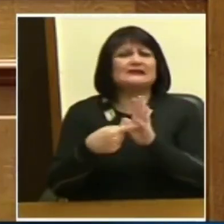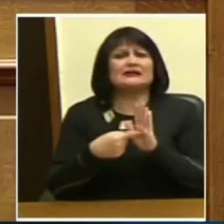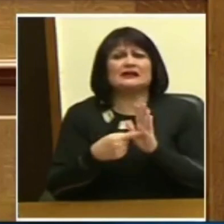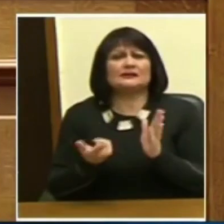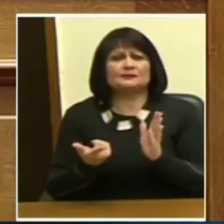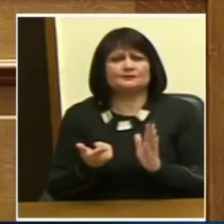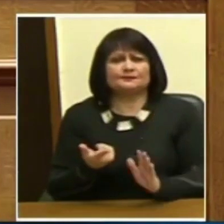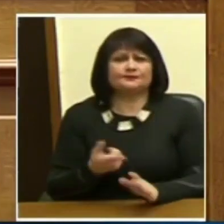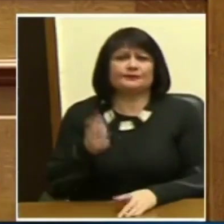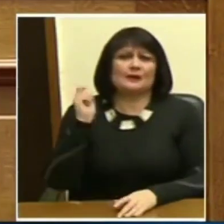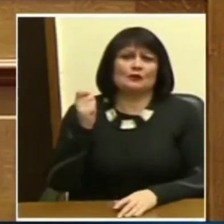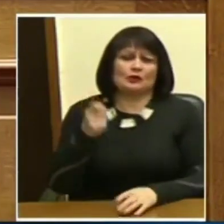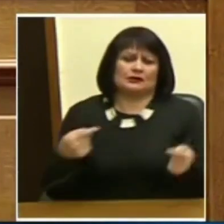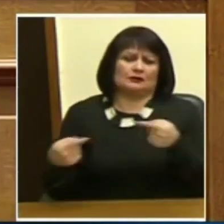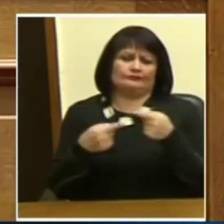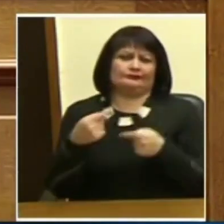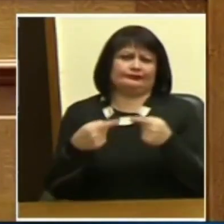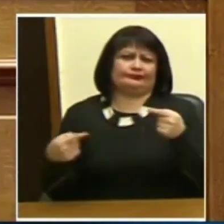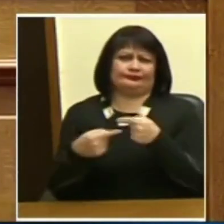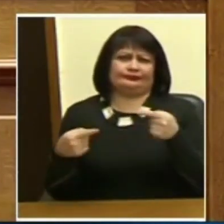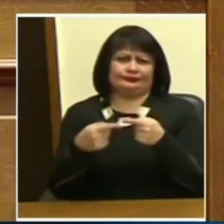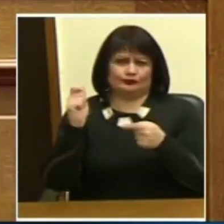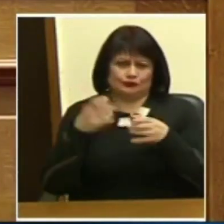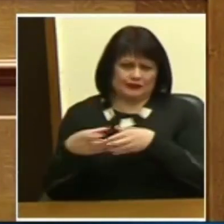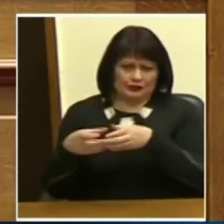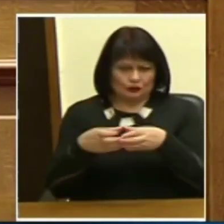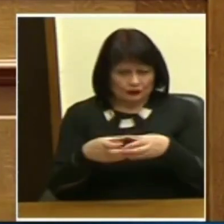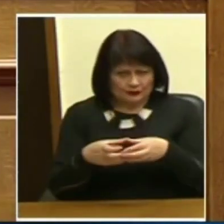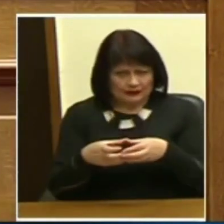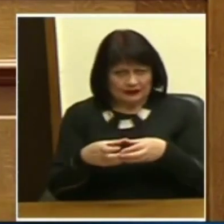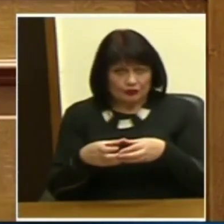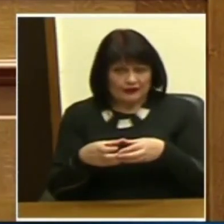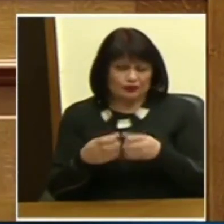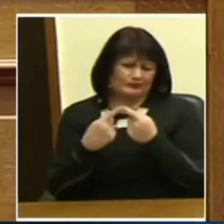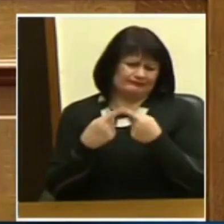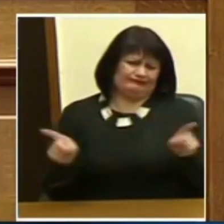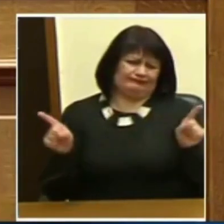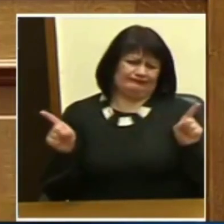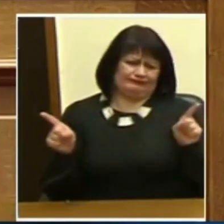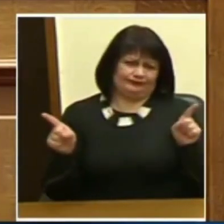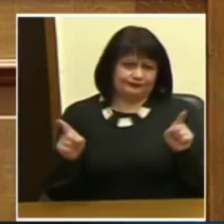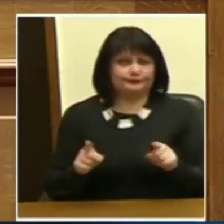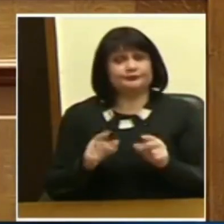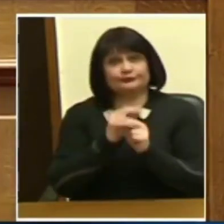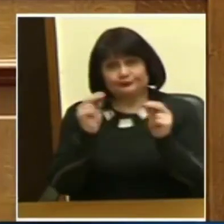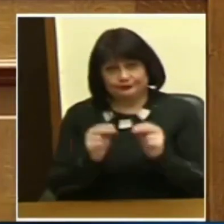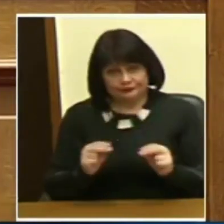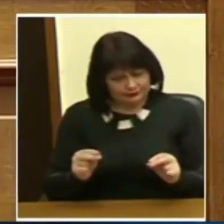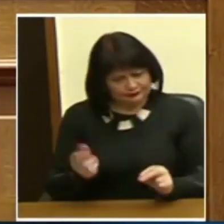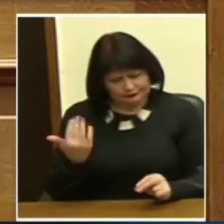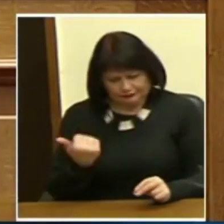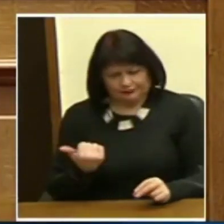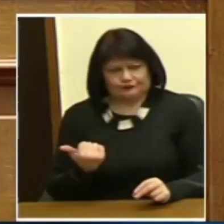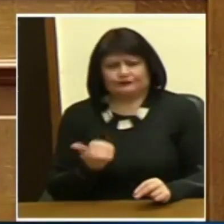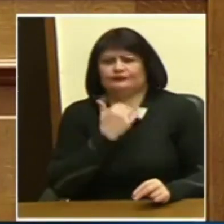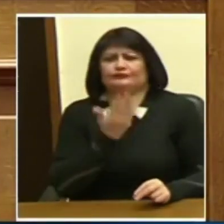μια πολιτική αντιπαράθεση μεταξύ των κομμάτων που είναι αγεφύρωτη. Επομένως, δεν υπάρχει καμία